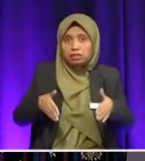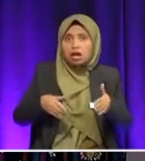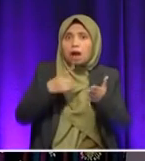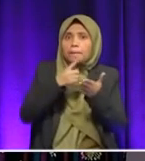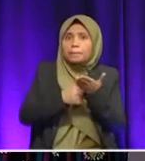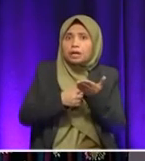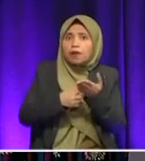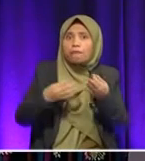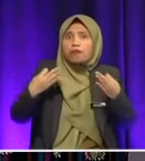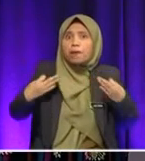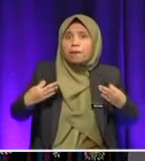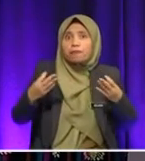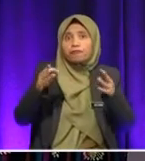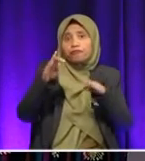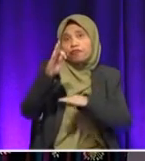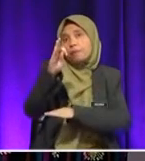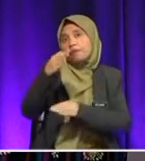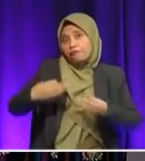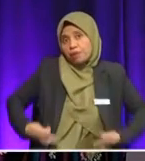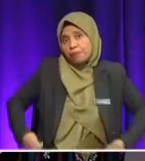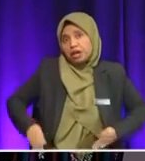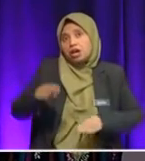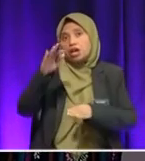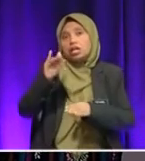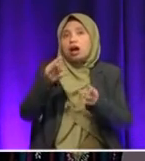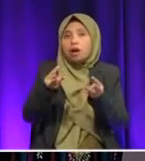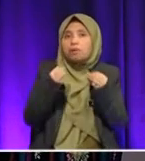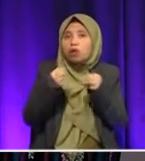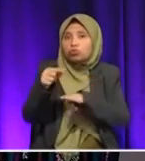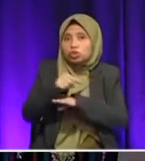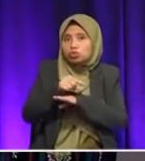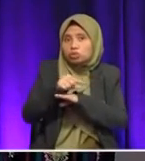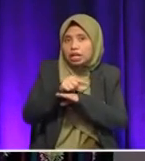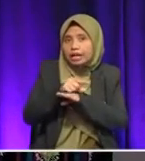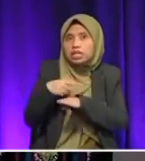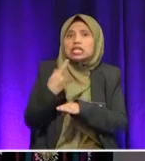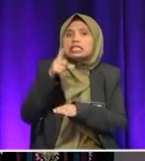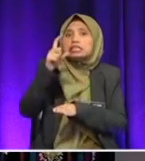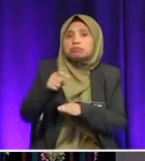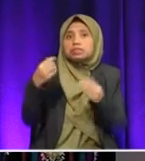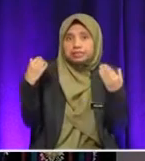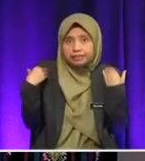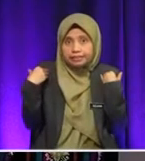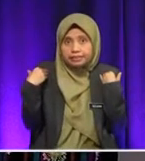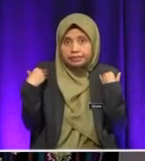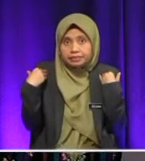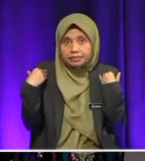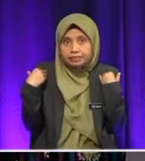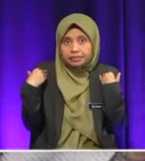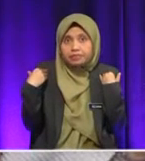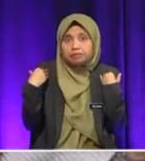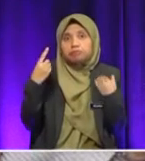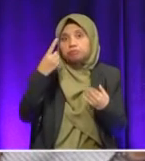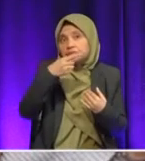tidak gunakan Melaka step pakaian janji enggak melakukan setiap pakaian yg ketipu doa-doa yang di depan